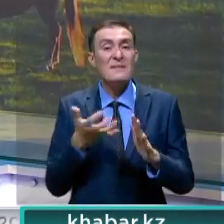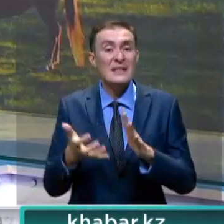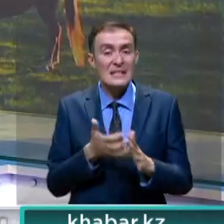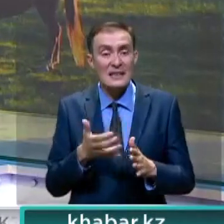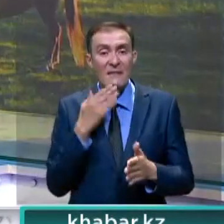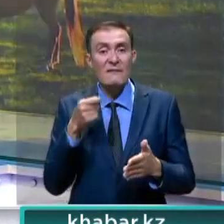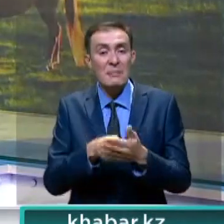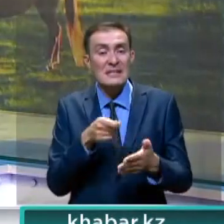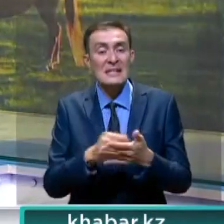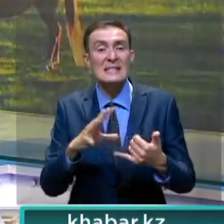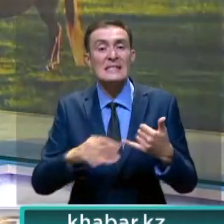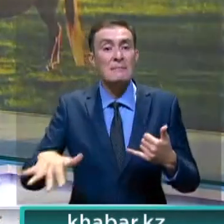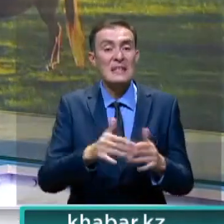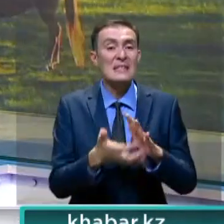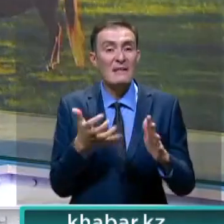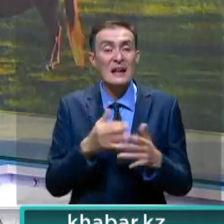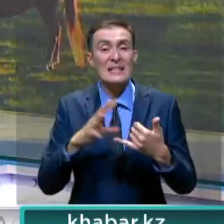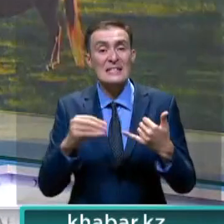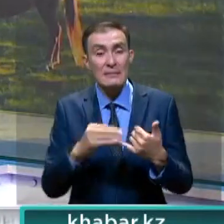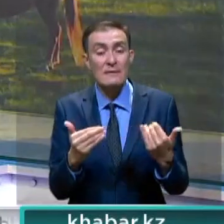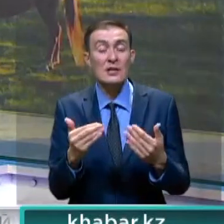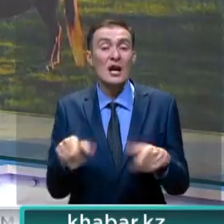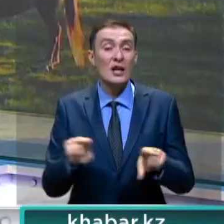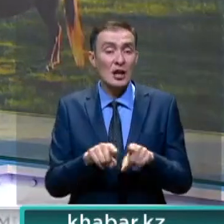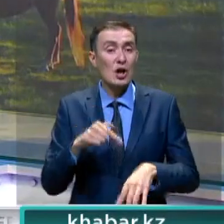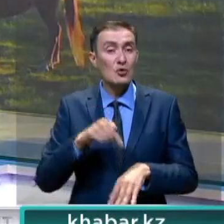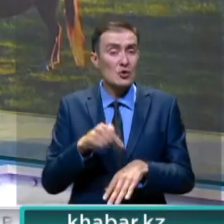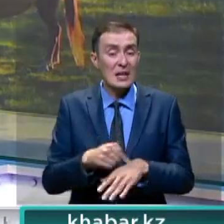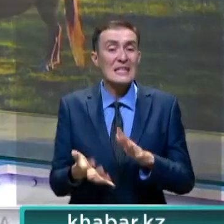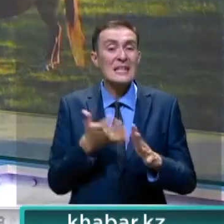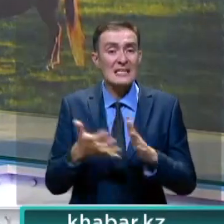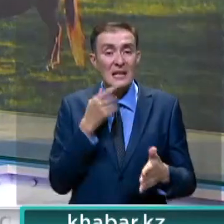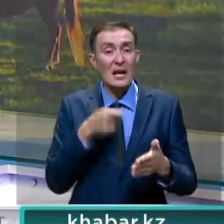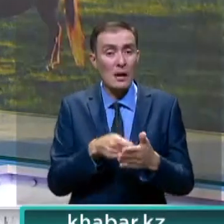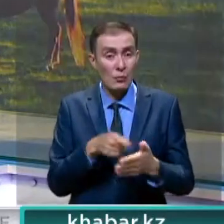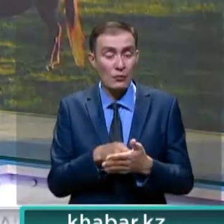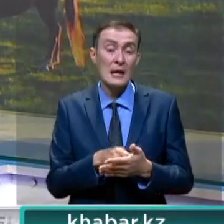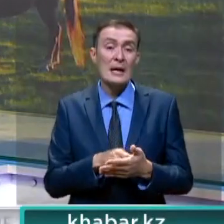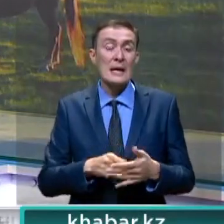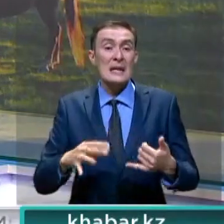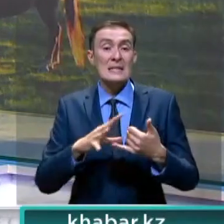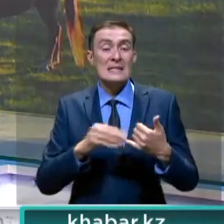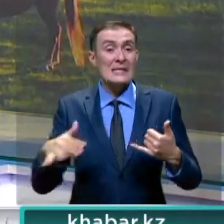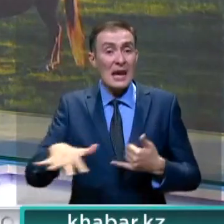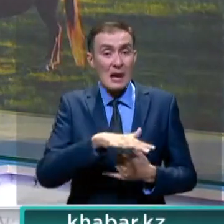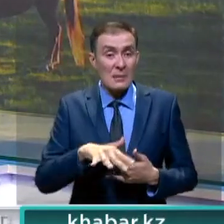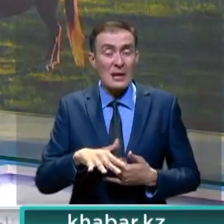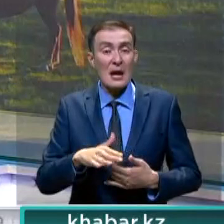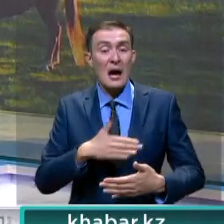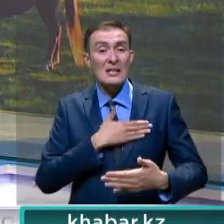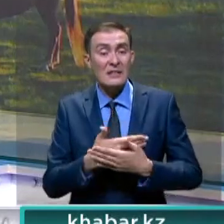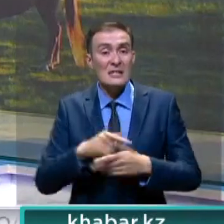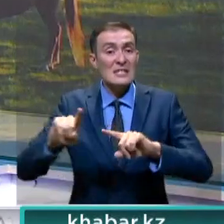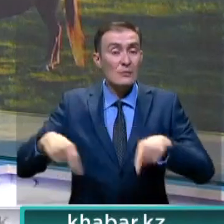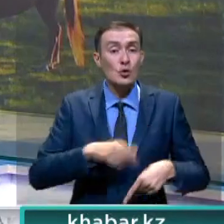дефицит выпасных земель. Из-за нехватки угодий, кстати, в регионе также ощущают острый недостаток кормов. Земли активно